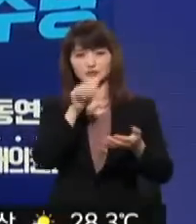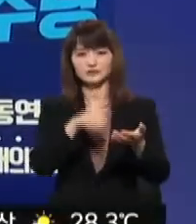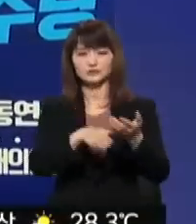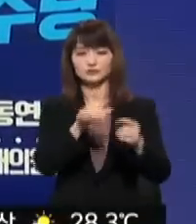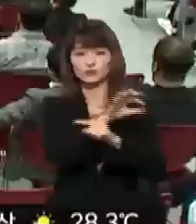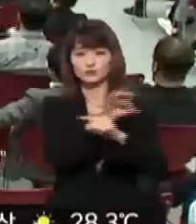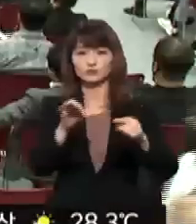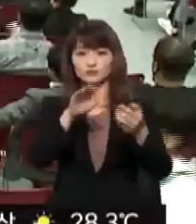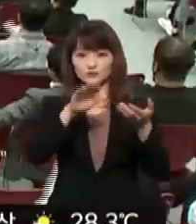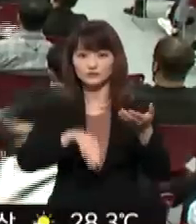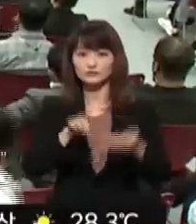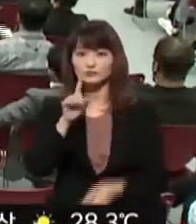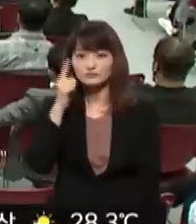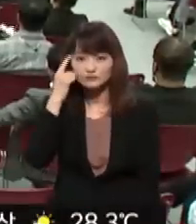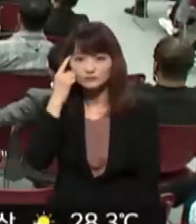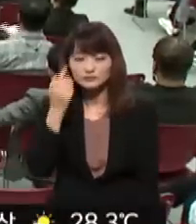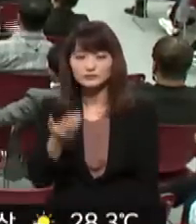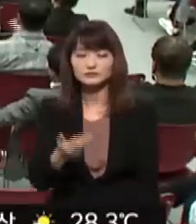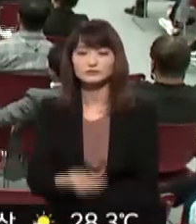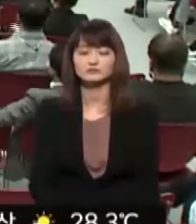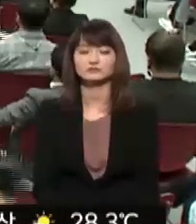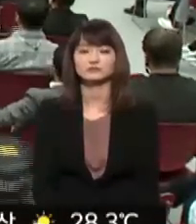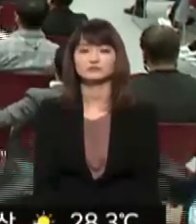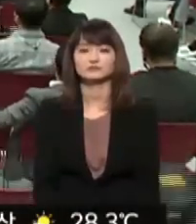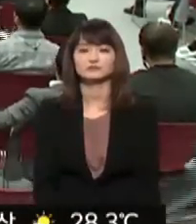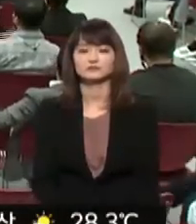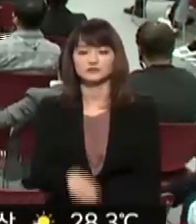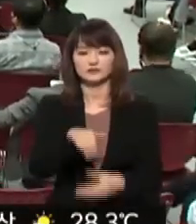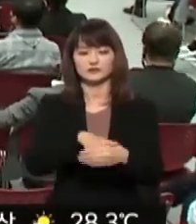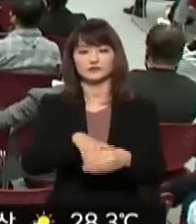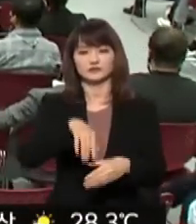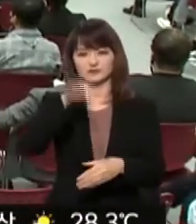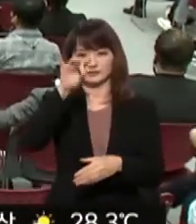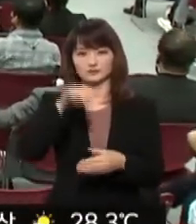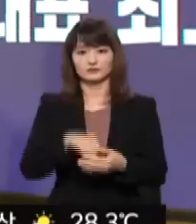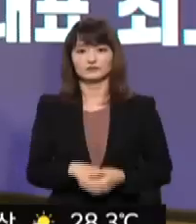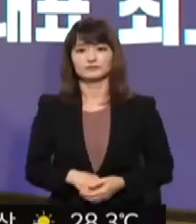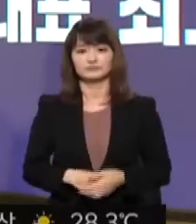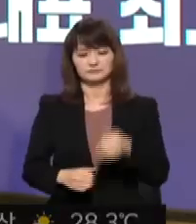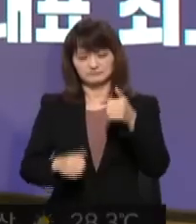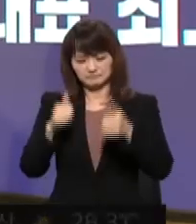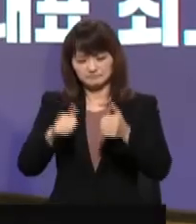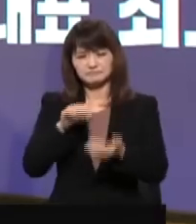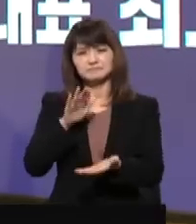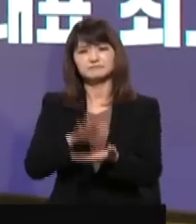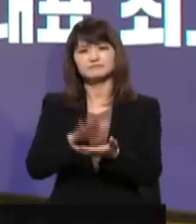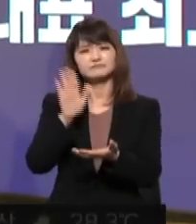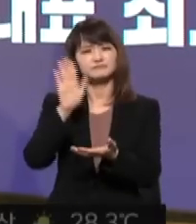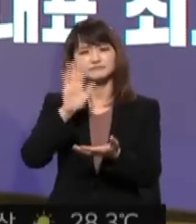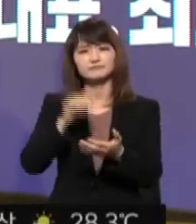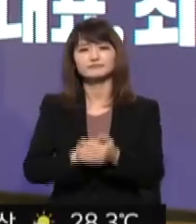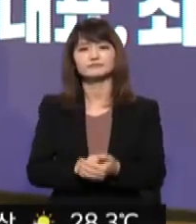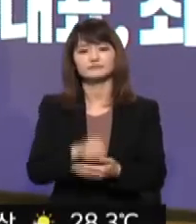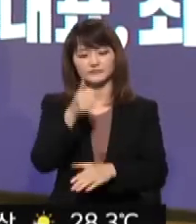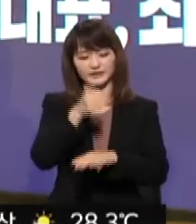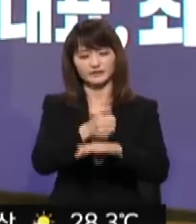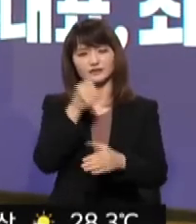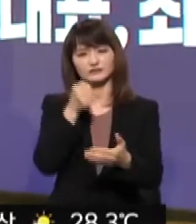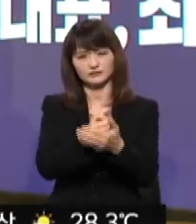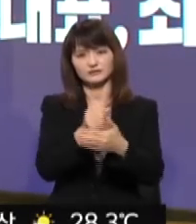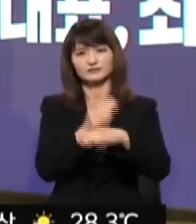낮다 이런 의견도 있습니다 어떻게 보시는지요 그렇죠 뭐 선거 초반부터 워낙에 경쟁이 치열하기보다는 결론이 정해진